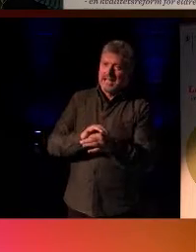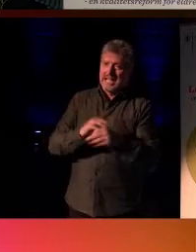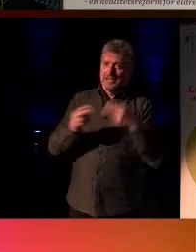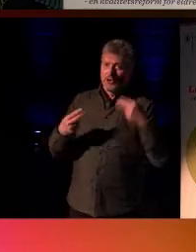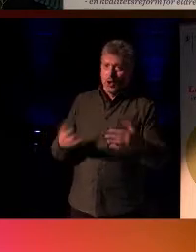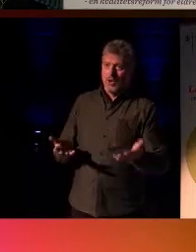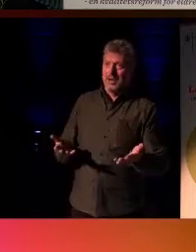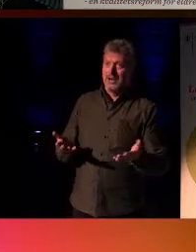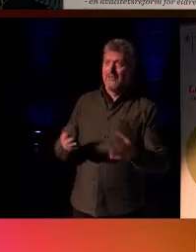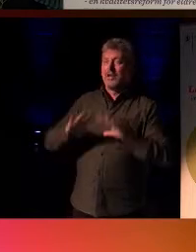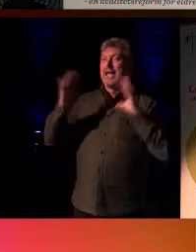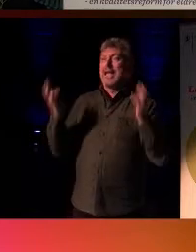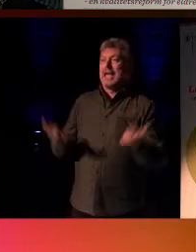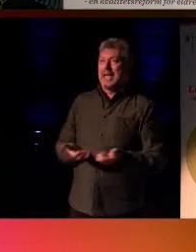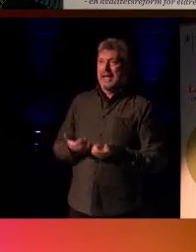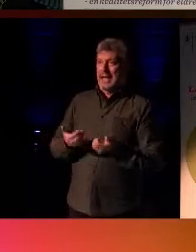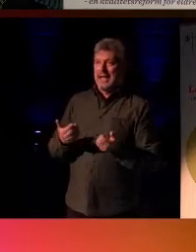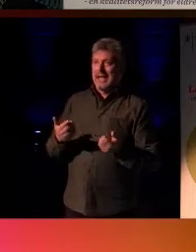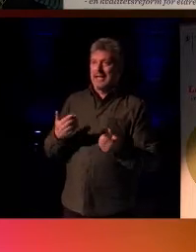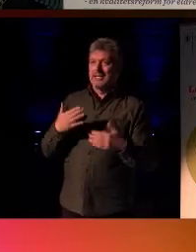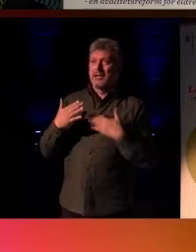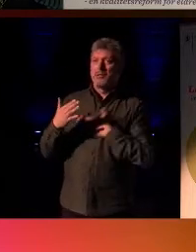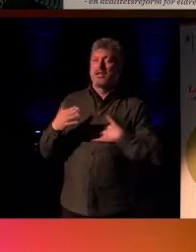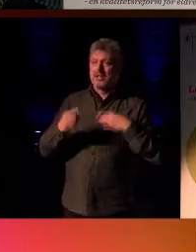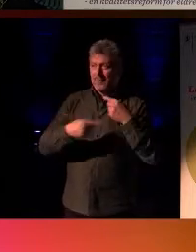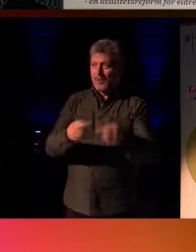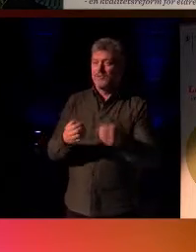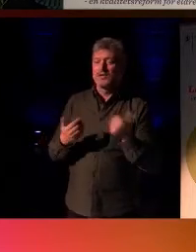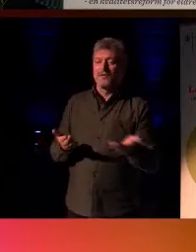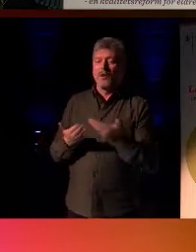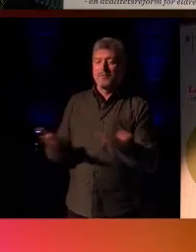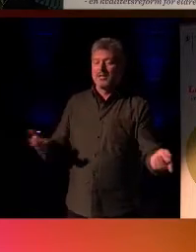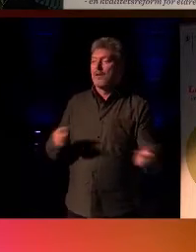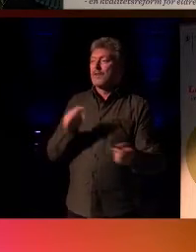pasientforløp, og vi får en presentasjon fra Skill senere i dag.